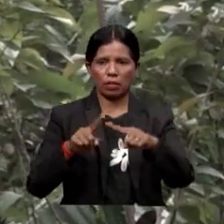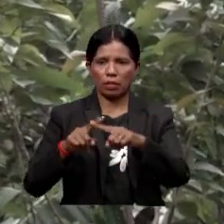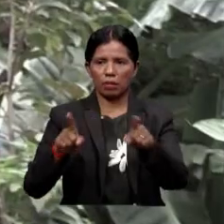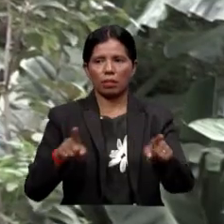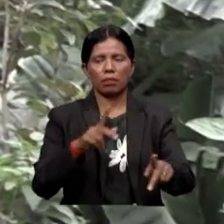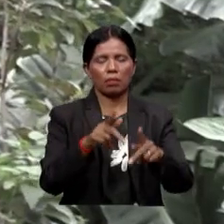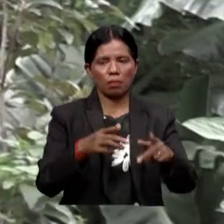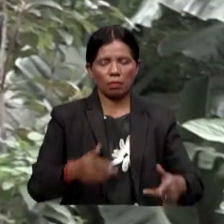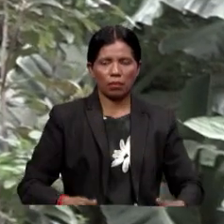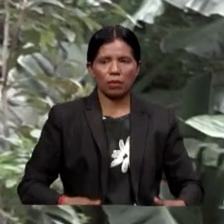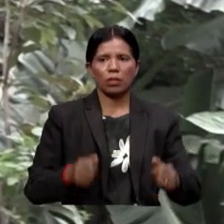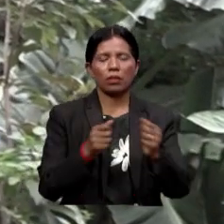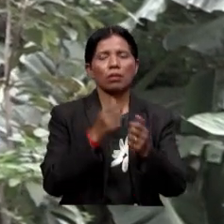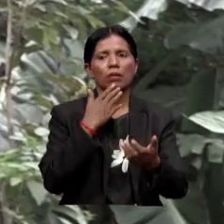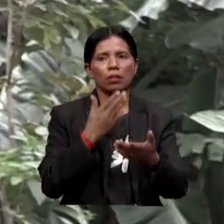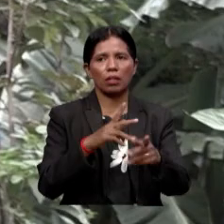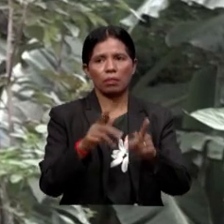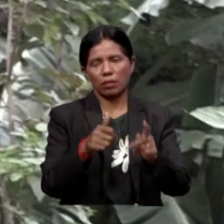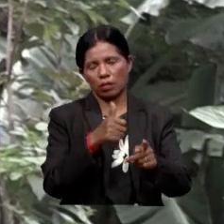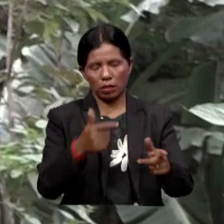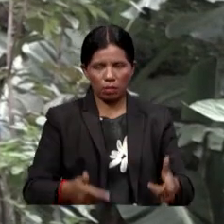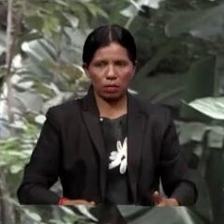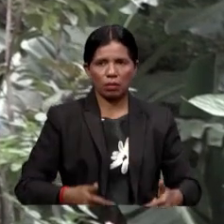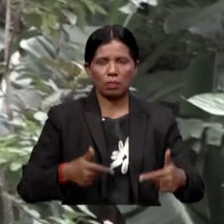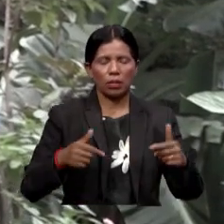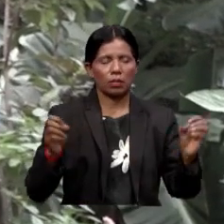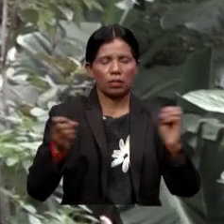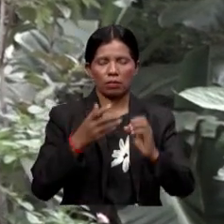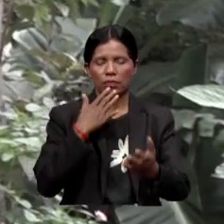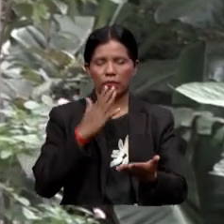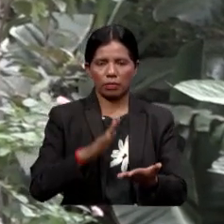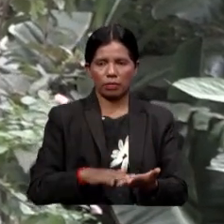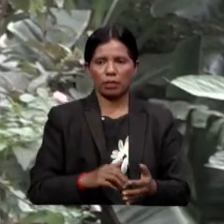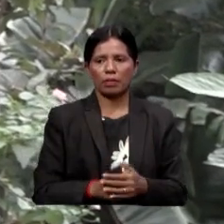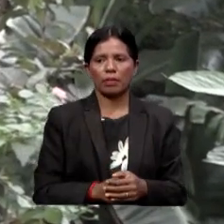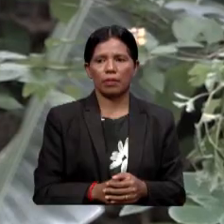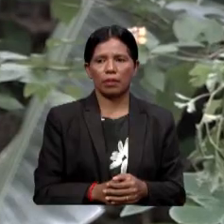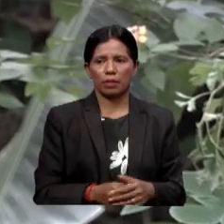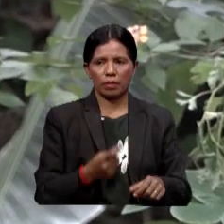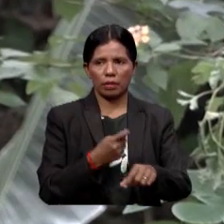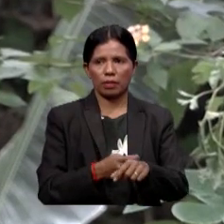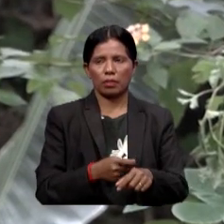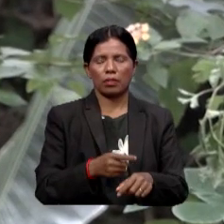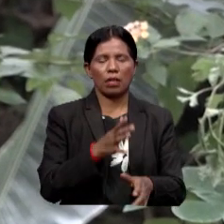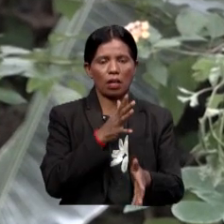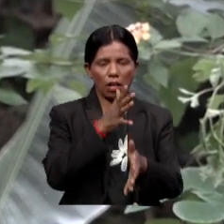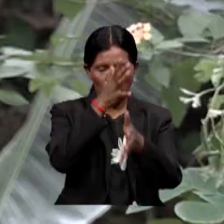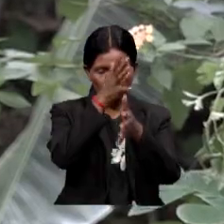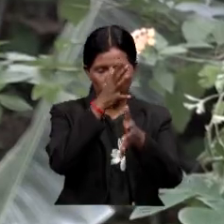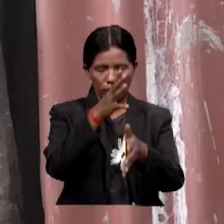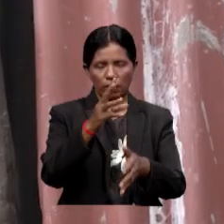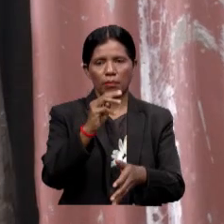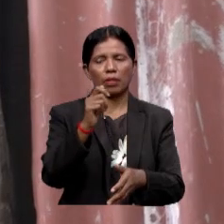Morris so saudável, balung Morris ia kondisau la saudável. Situasau ida ne, avo Mateus sa soru hela ia